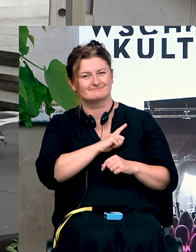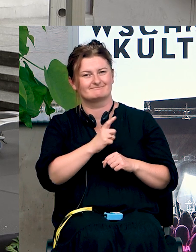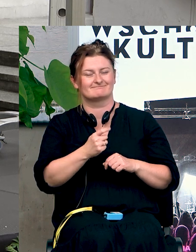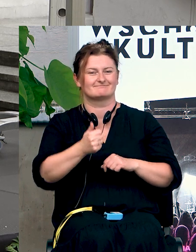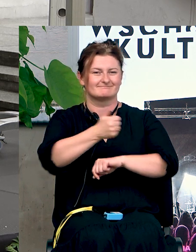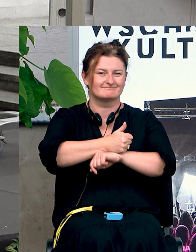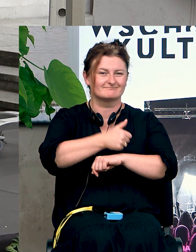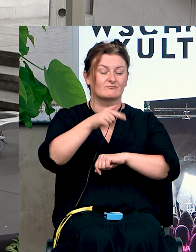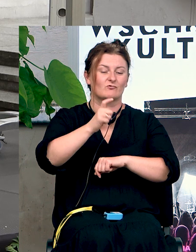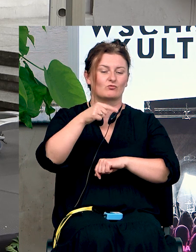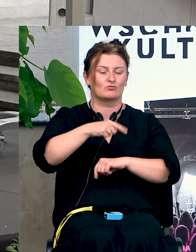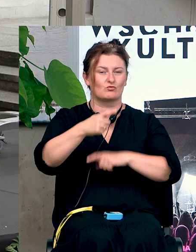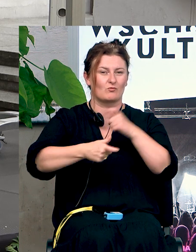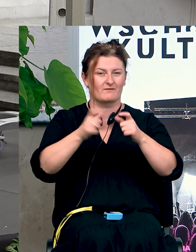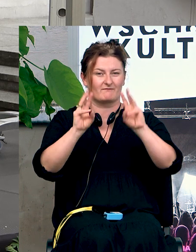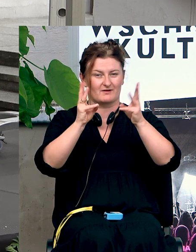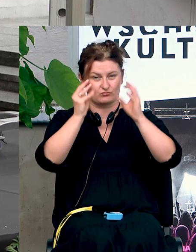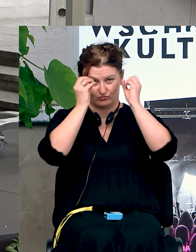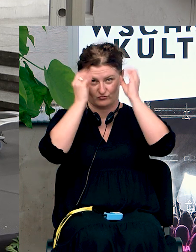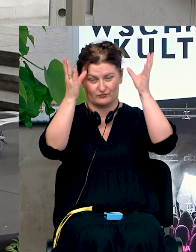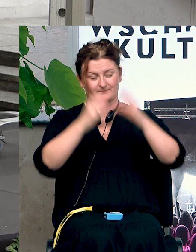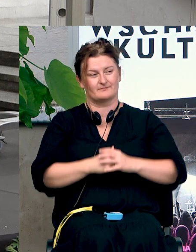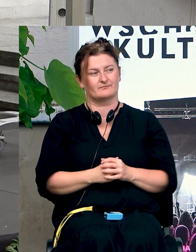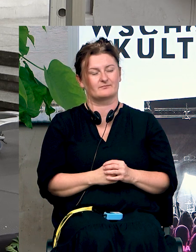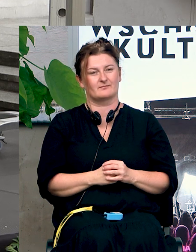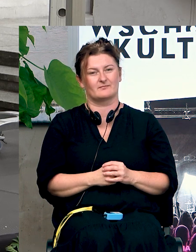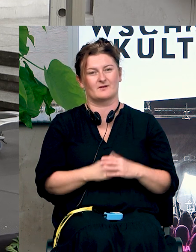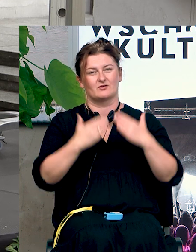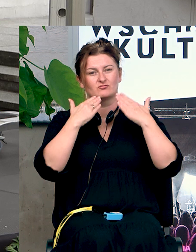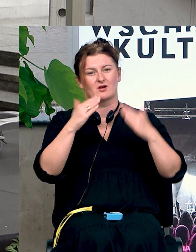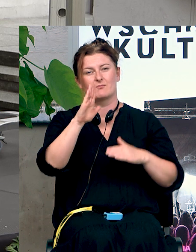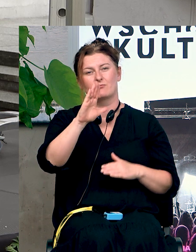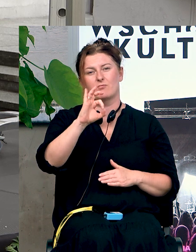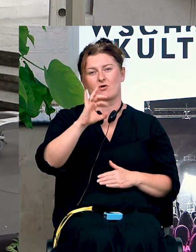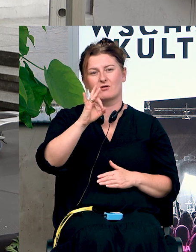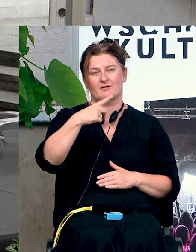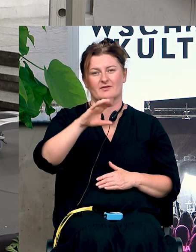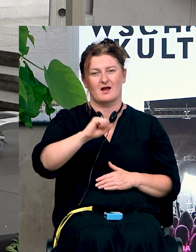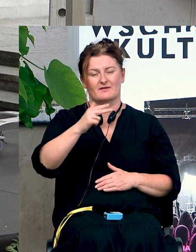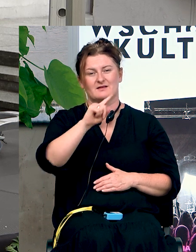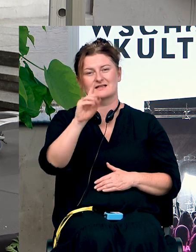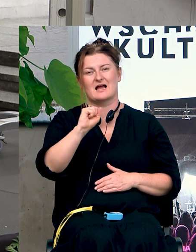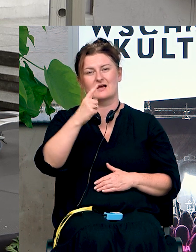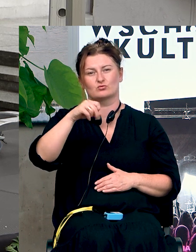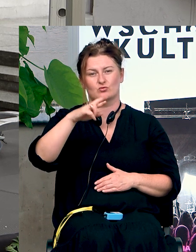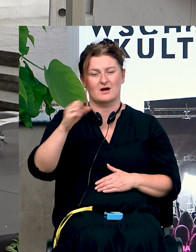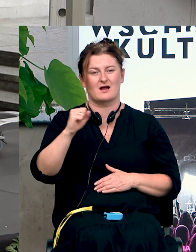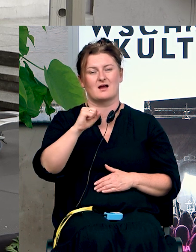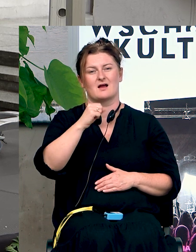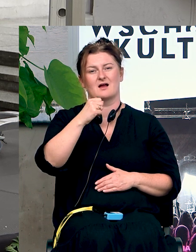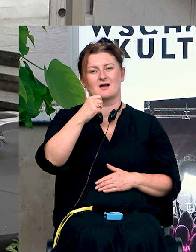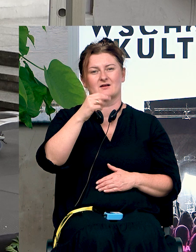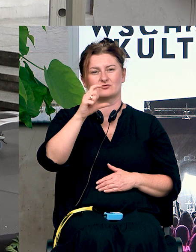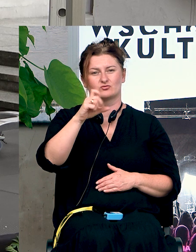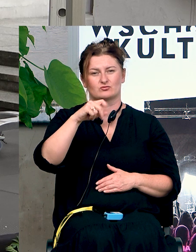robimy tutaj w warsztatach kultury. Dzięki Bogdanowi Zadurze, Markowi Zadurze, Natalii Bryszko-Zapór,